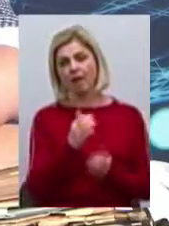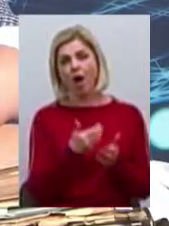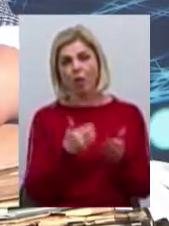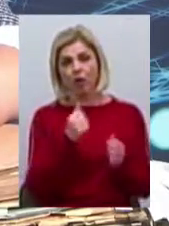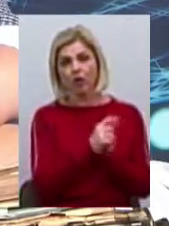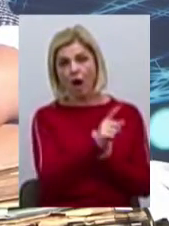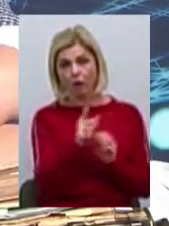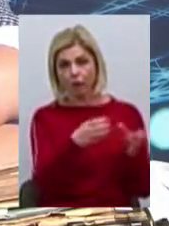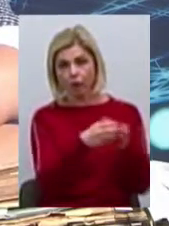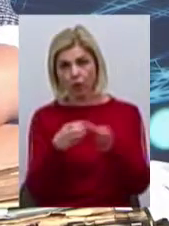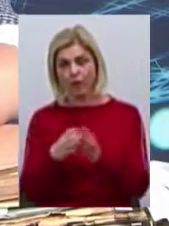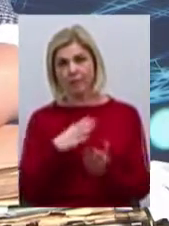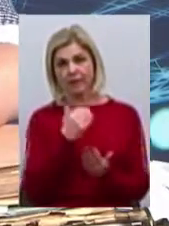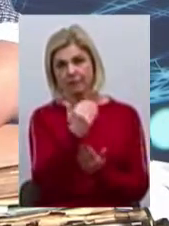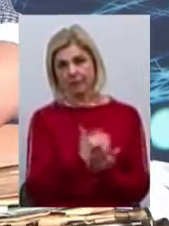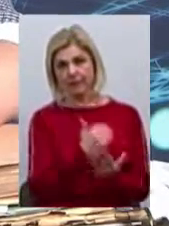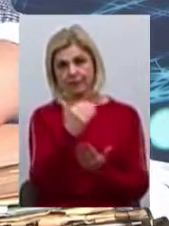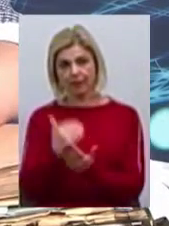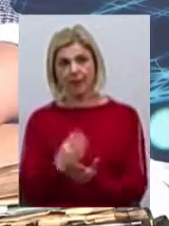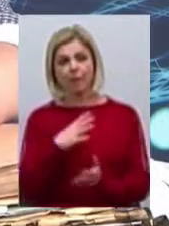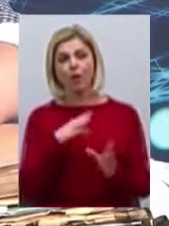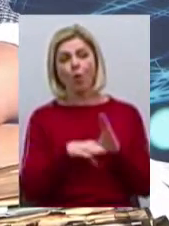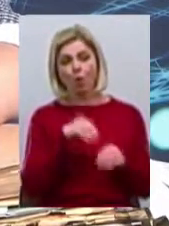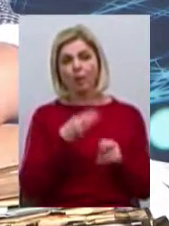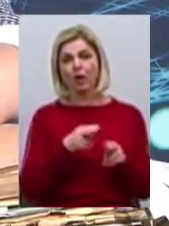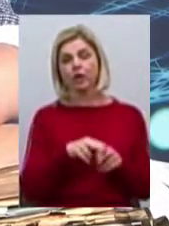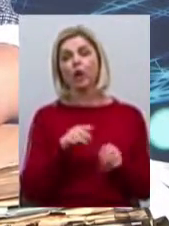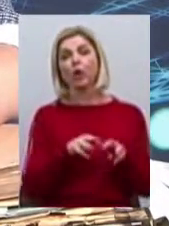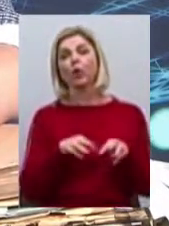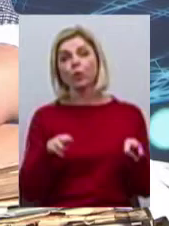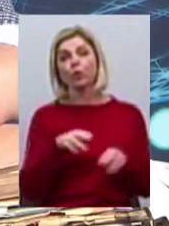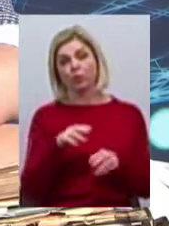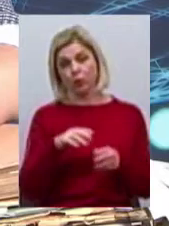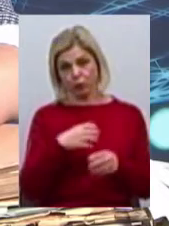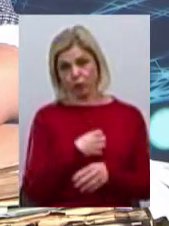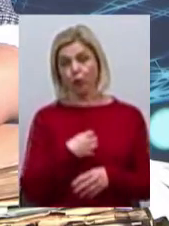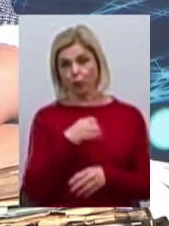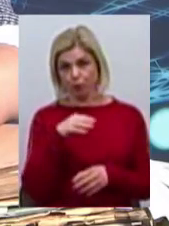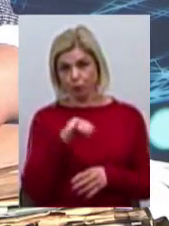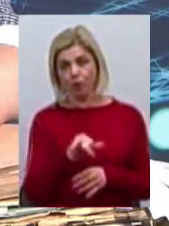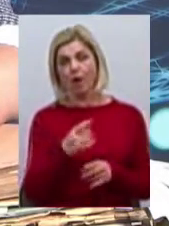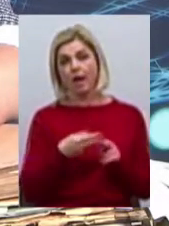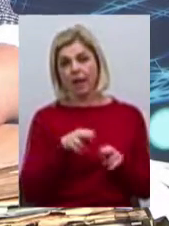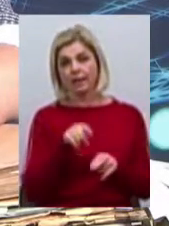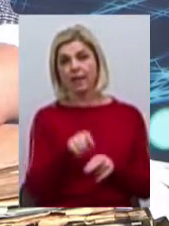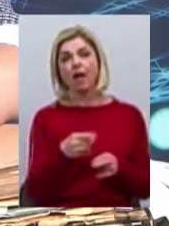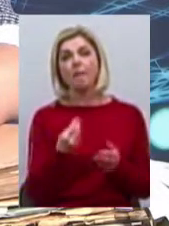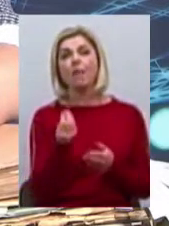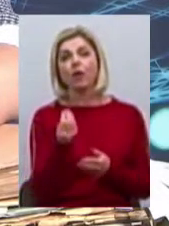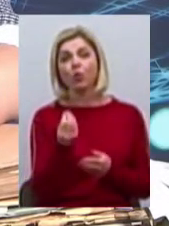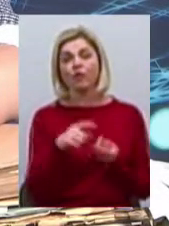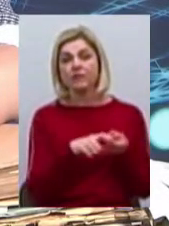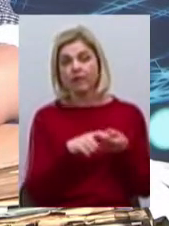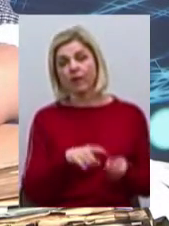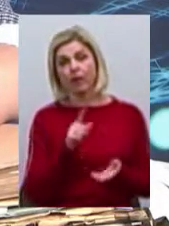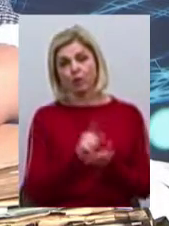стану складалися списки і обирали туди в цю думу. І виходило, що від через цей майновий ценз в списках